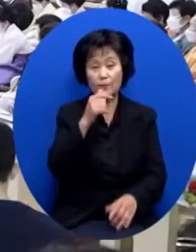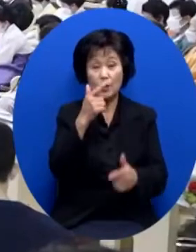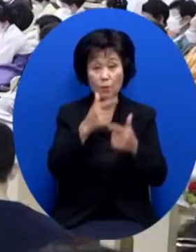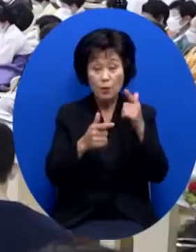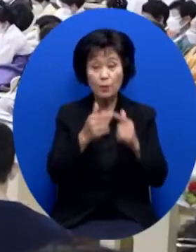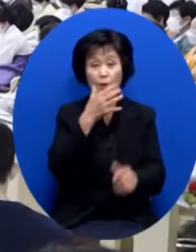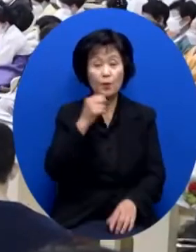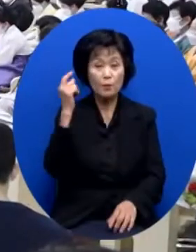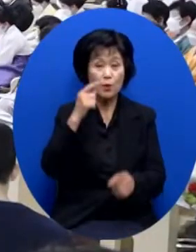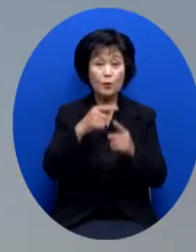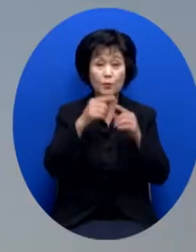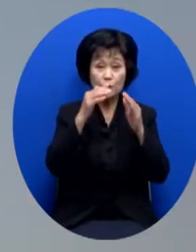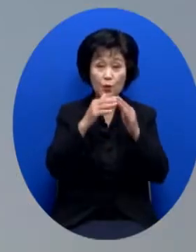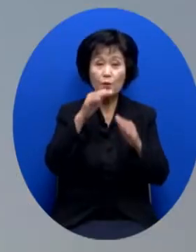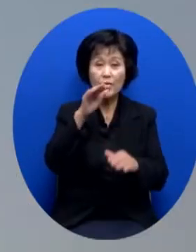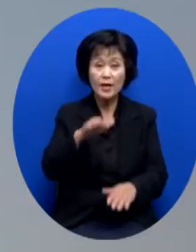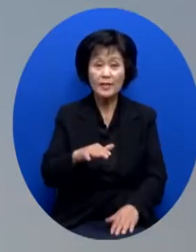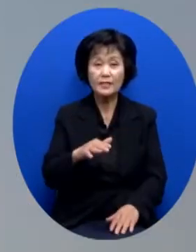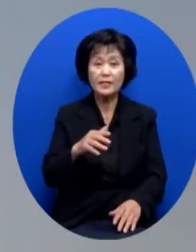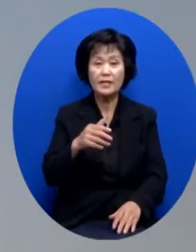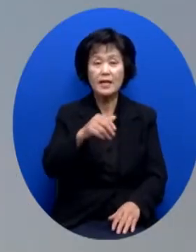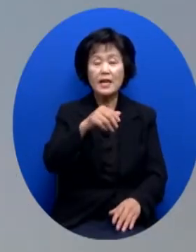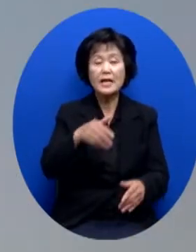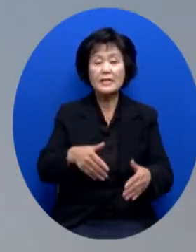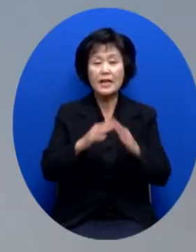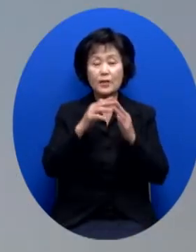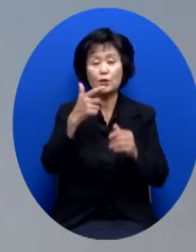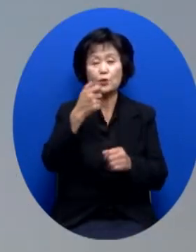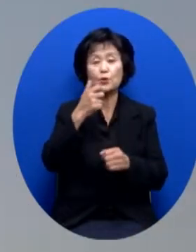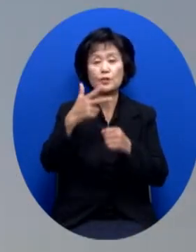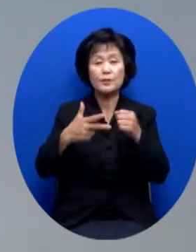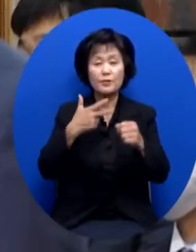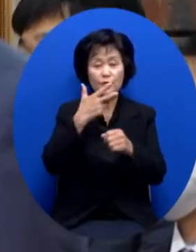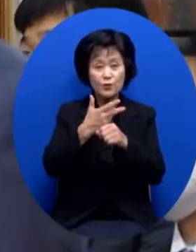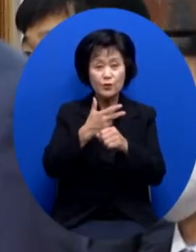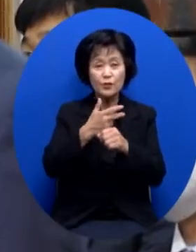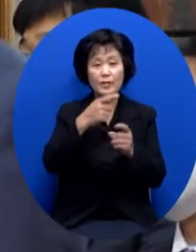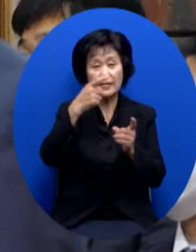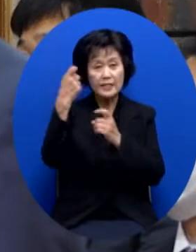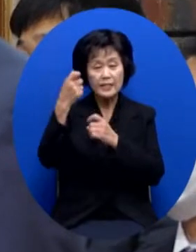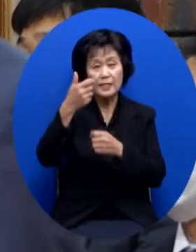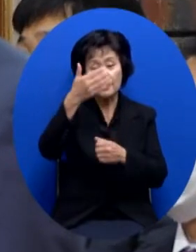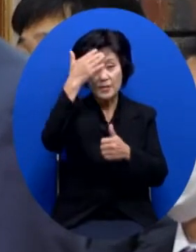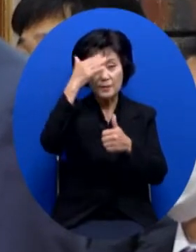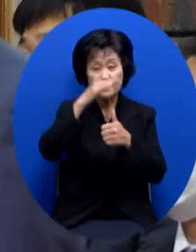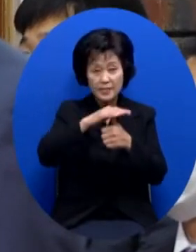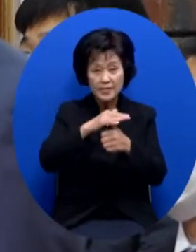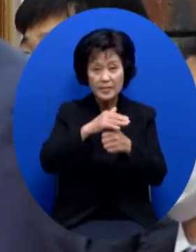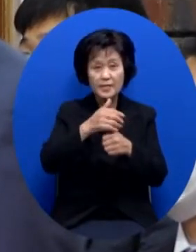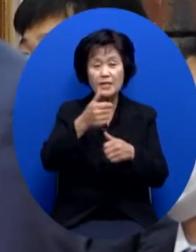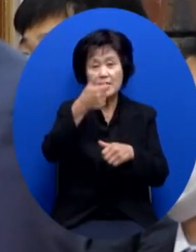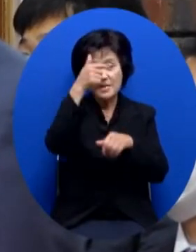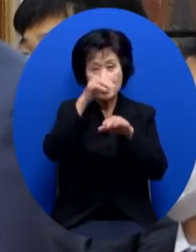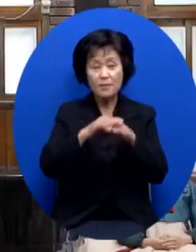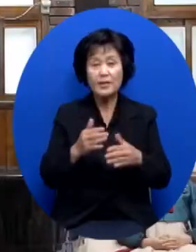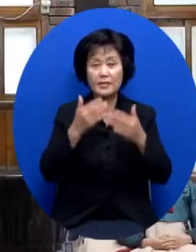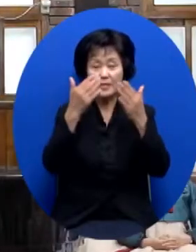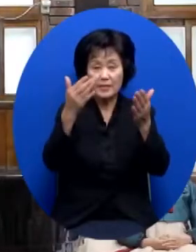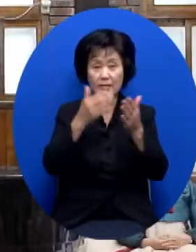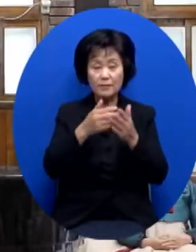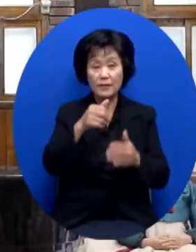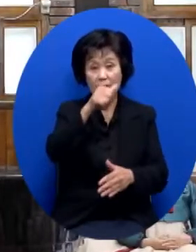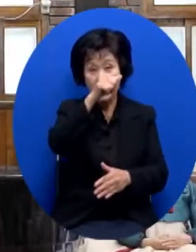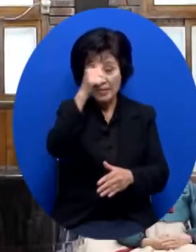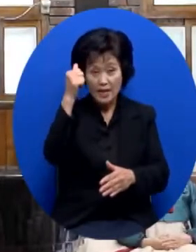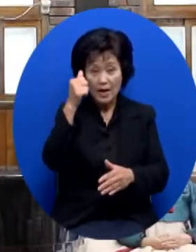목포복음교회는 교회 창립 67주년을 기념해 임직 예식을 진행했습니다. 이날 예식에서는 장로 장립과 집사